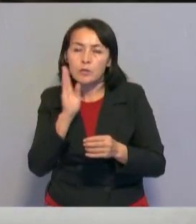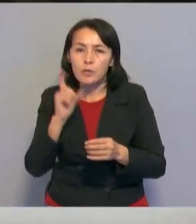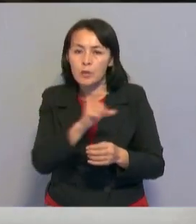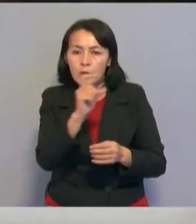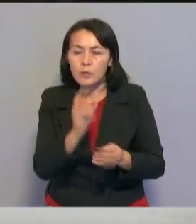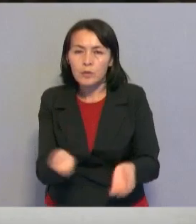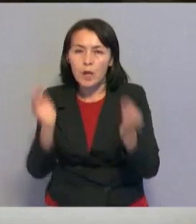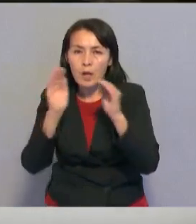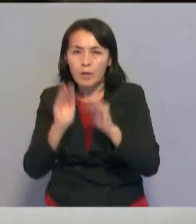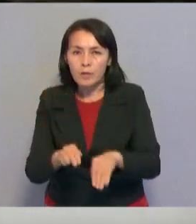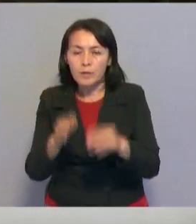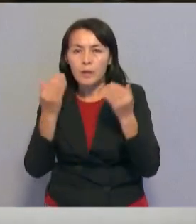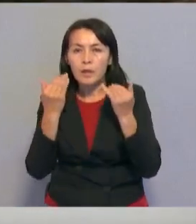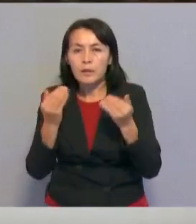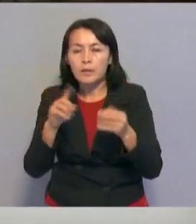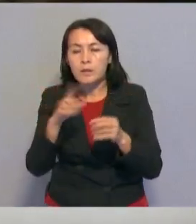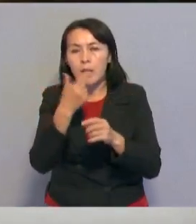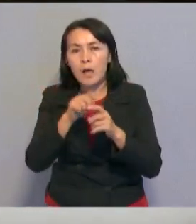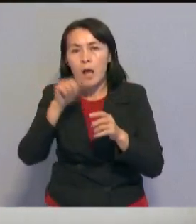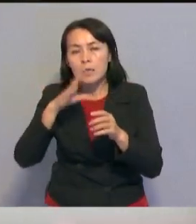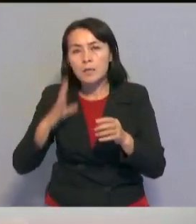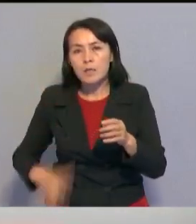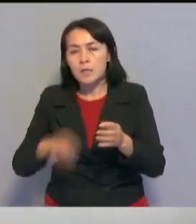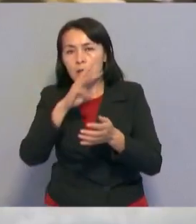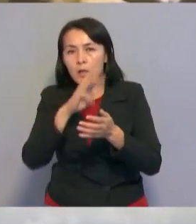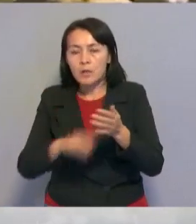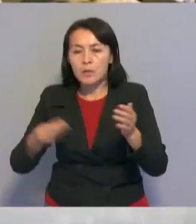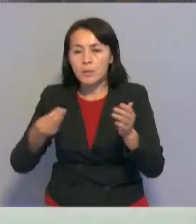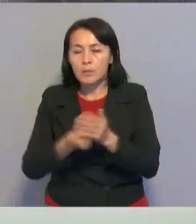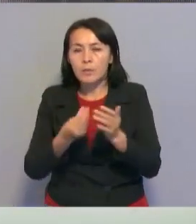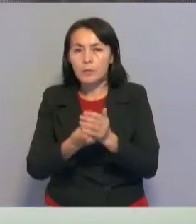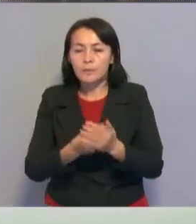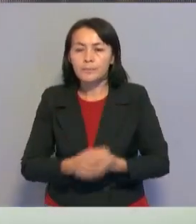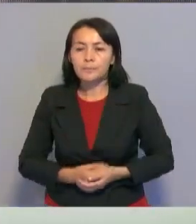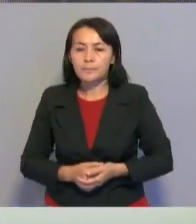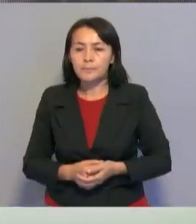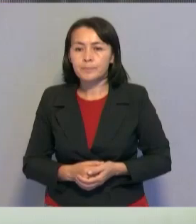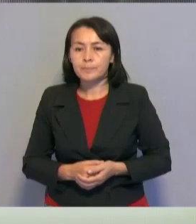площадки, чтобы сэкономить деньги. Теперь за эти действия их ожидает штраф из-за загрязнения природы.